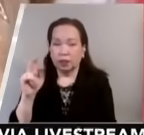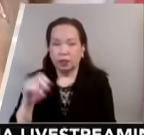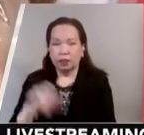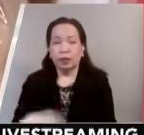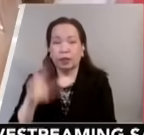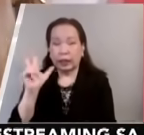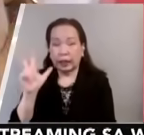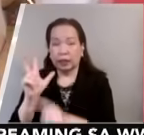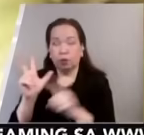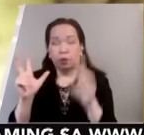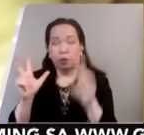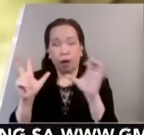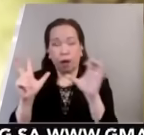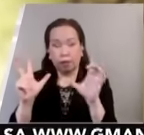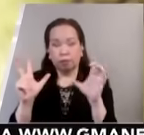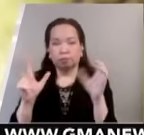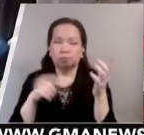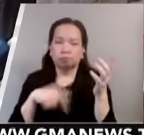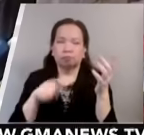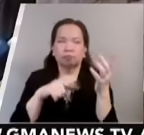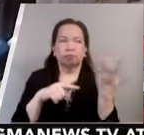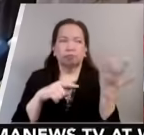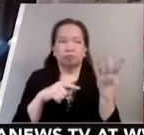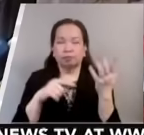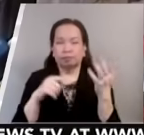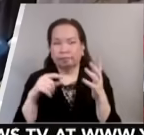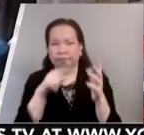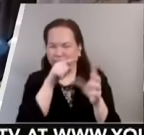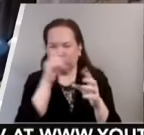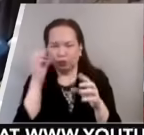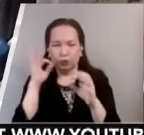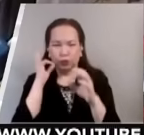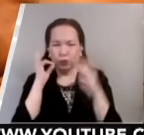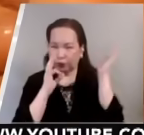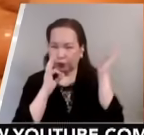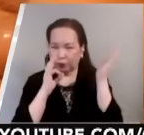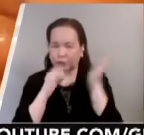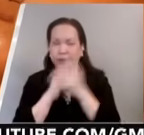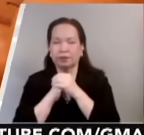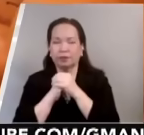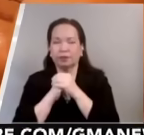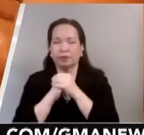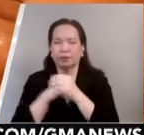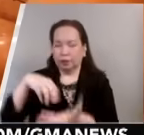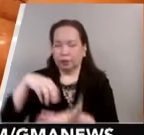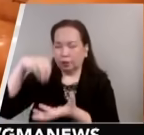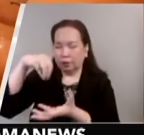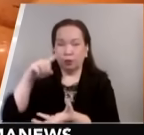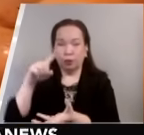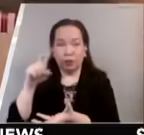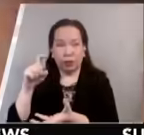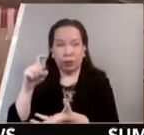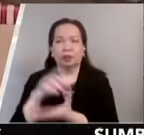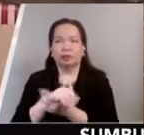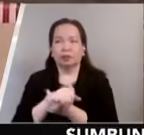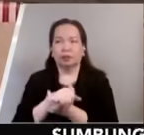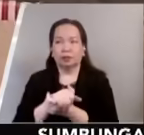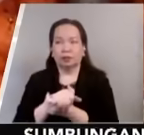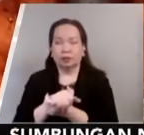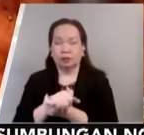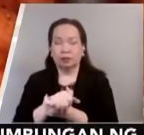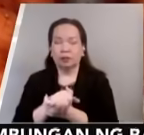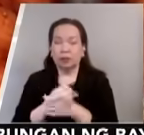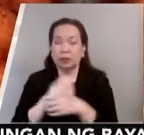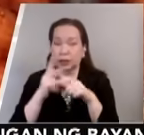Chico mansanas Pear at kiwi Php kada balot naman ang Katkat at pongkan per kilo naman ang